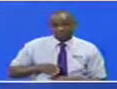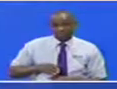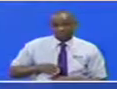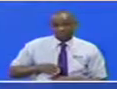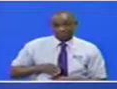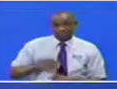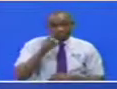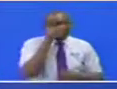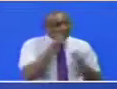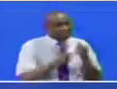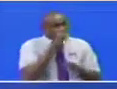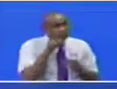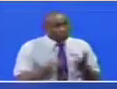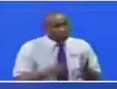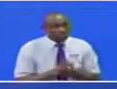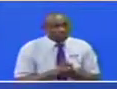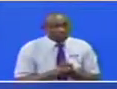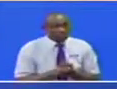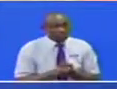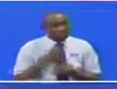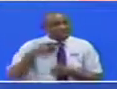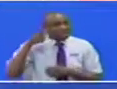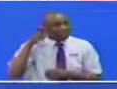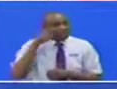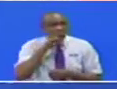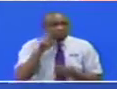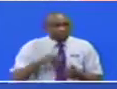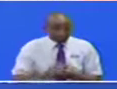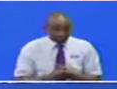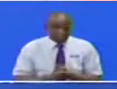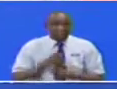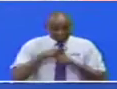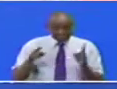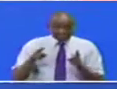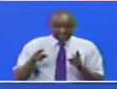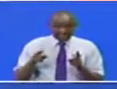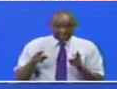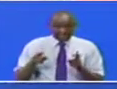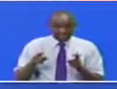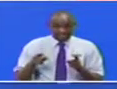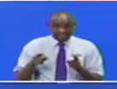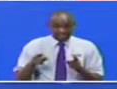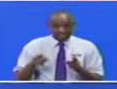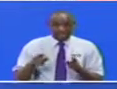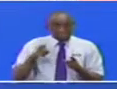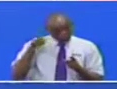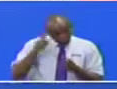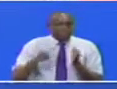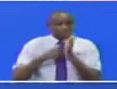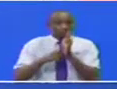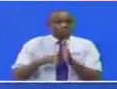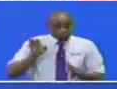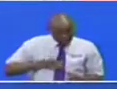sijapata hiyo la mwisho, lakini umezungumza, sijapata la mwisho, lakini vile matokeo inaonyesha